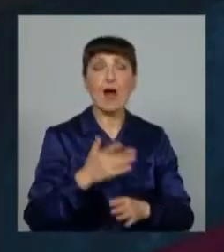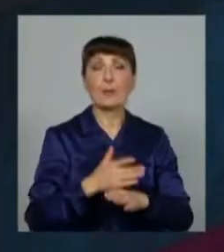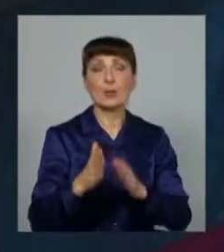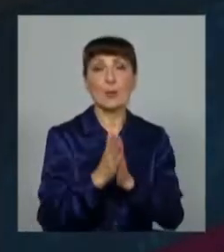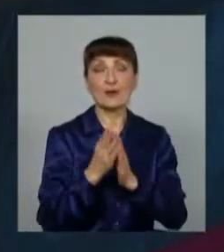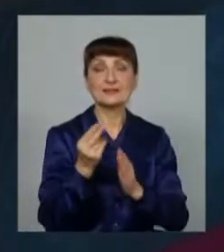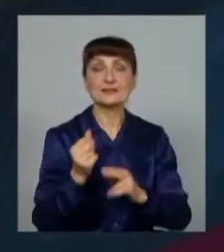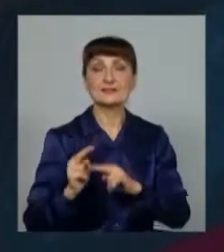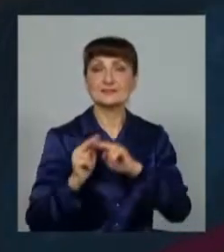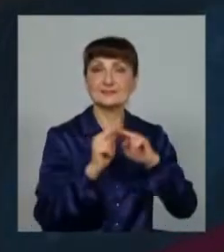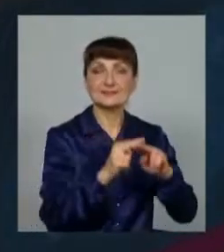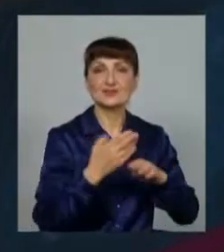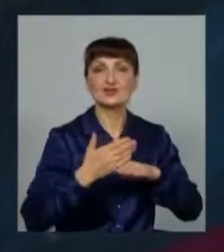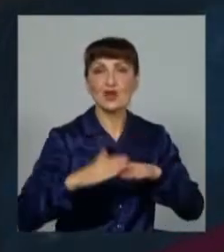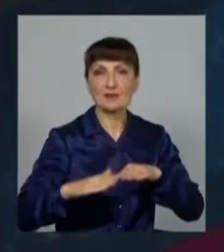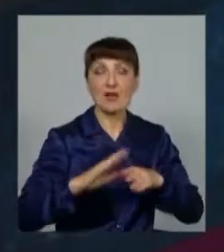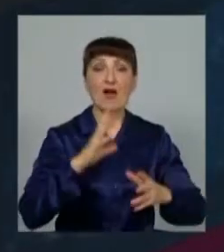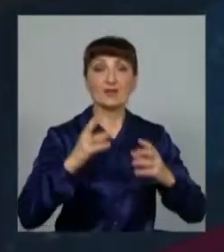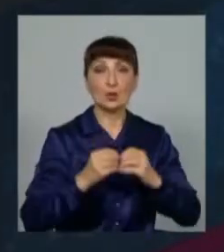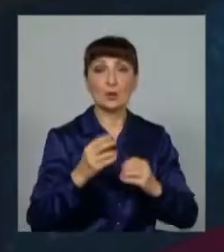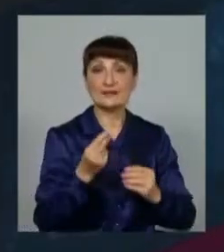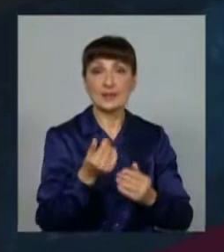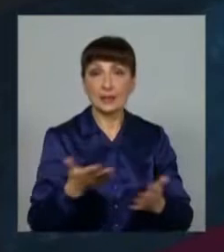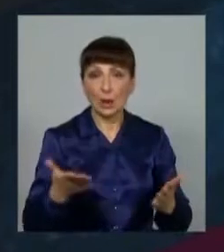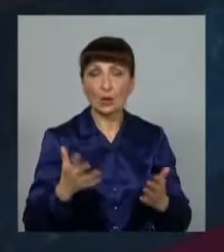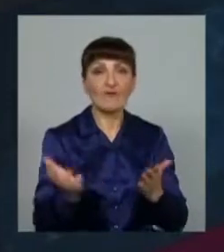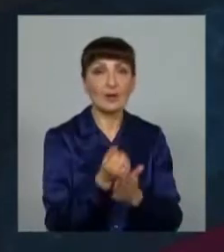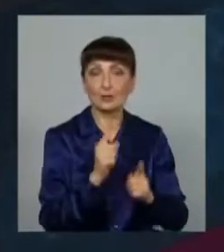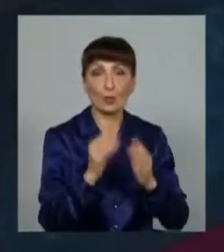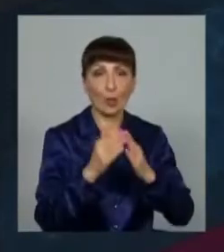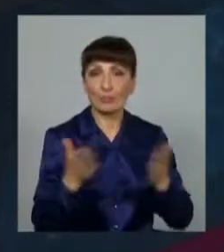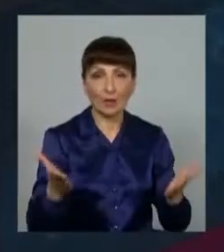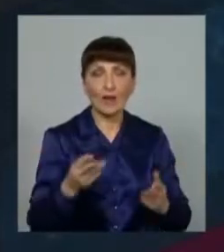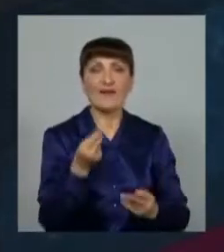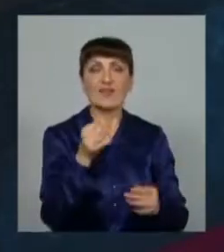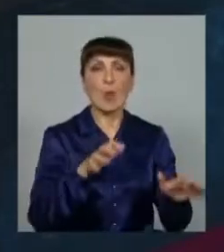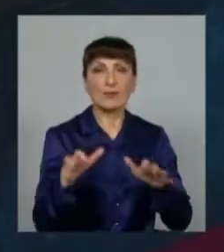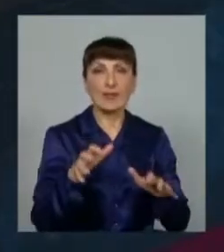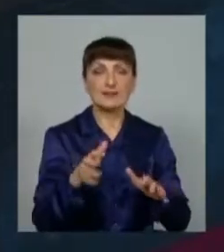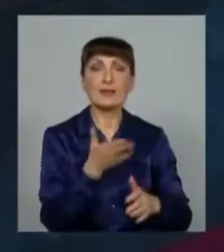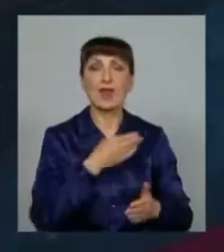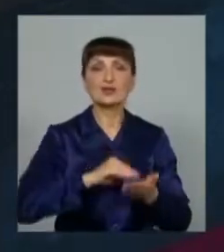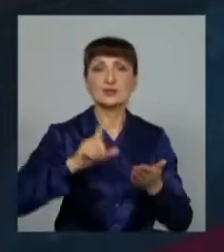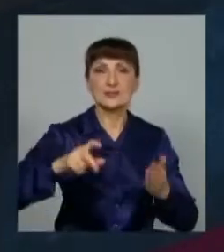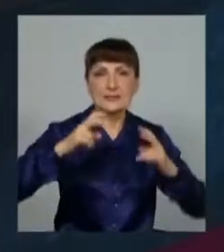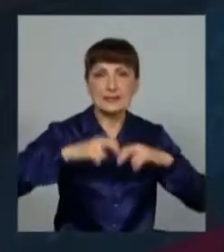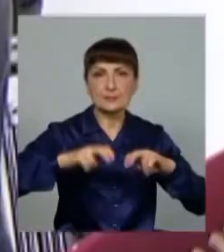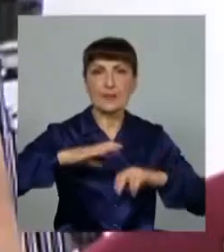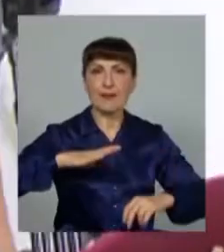попросили перевести часть средств. Но в итоге ни денег, ни выигрыша. Финансовые махинации попытался разобраться Ануар Амангельдинов.